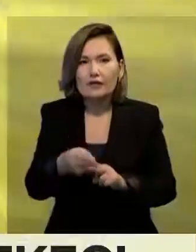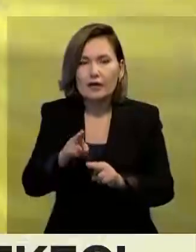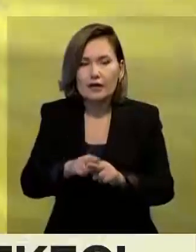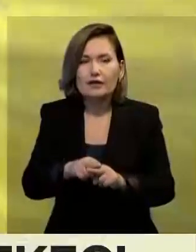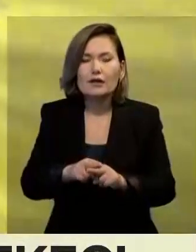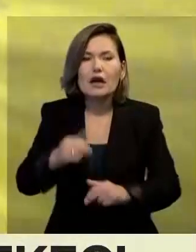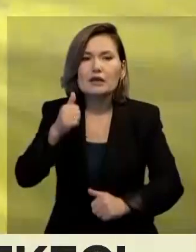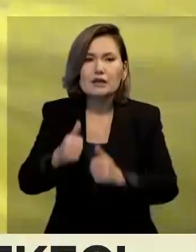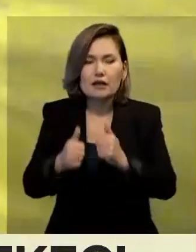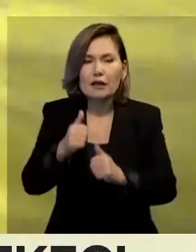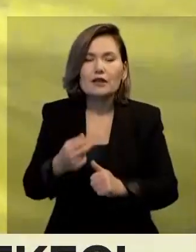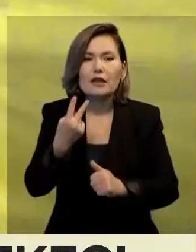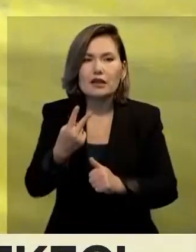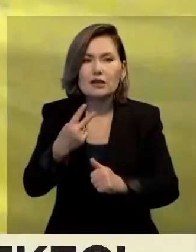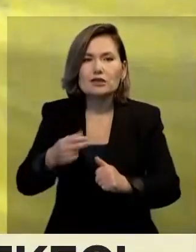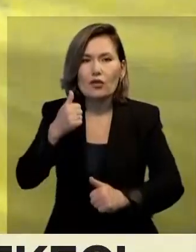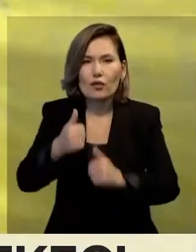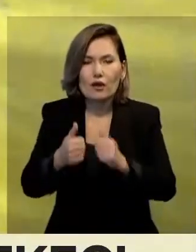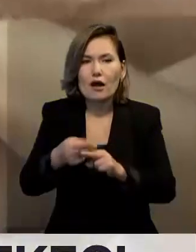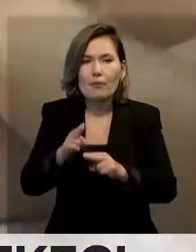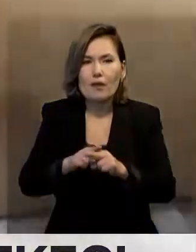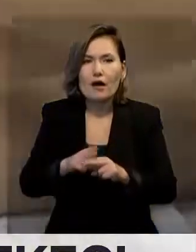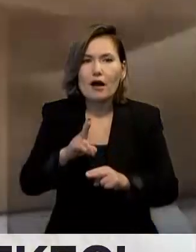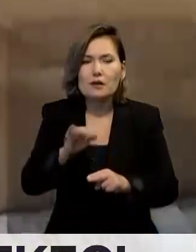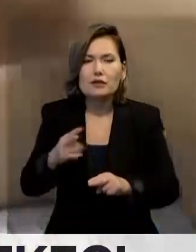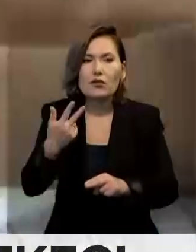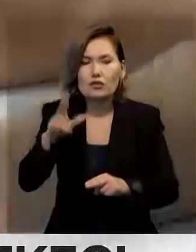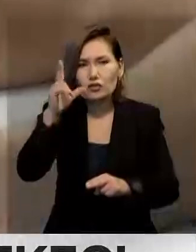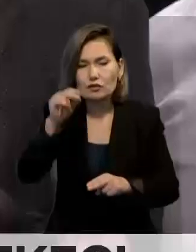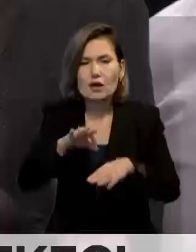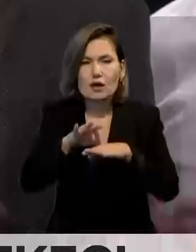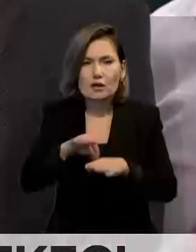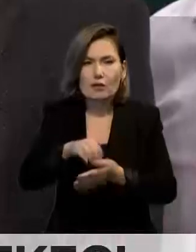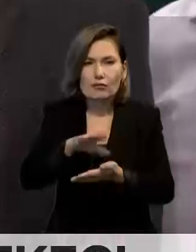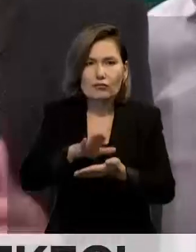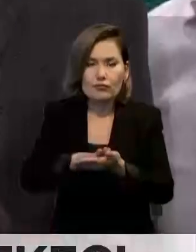сайлаудың екінші кезеңіне өтті. Ол қазанның 30-ына белгіленді.